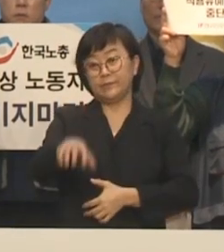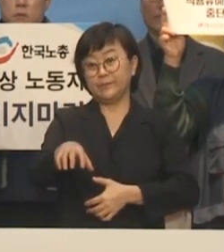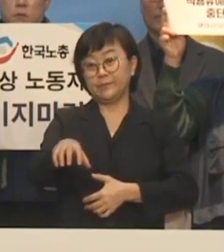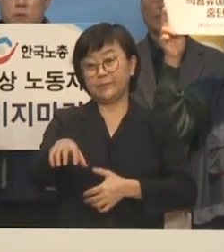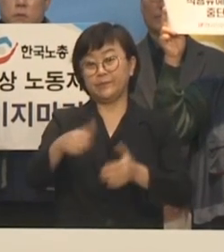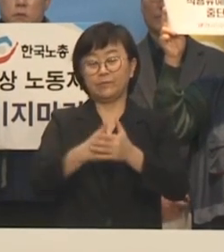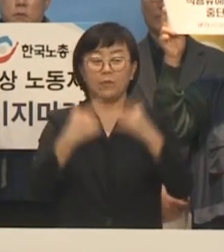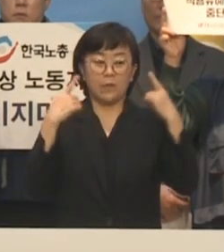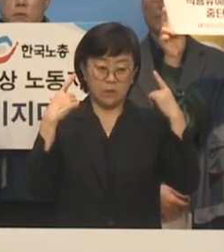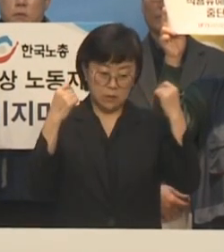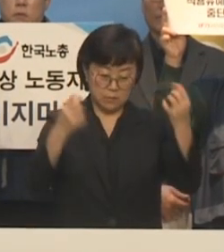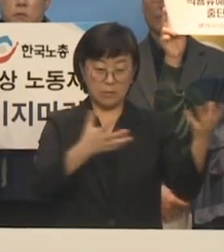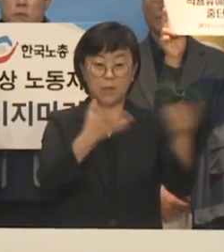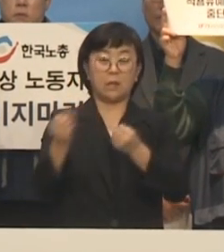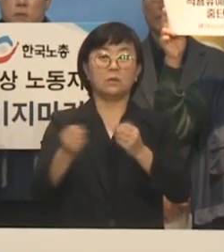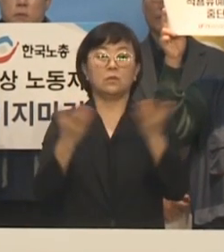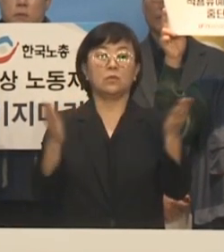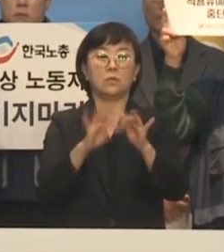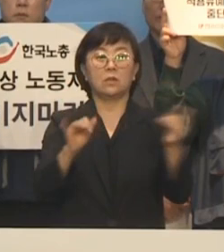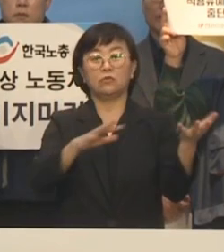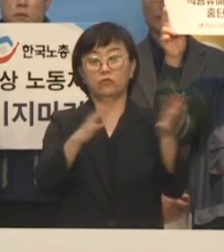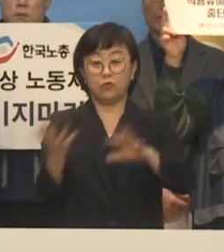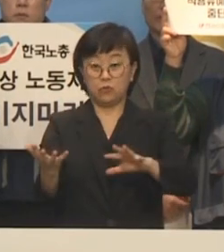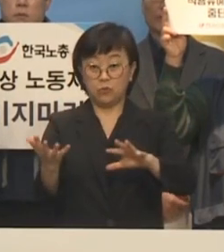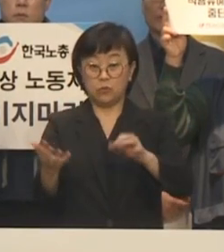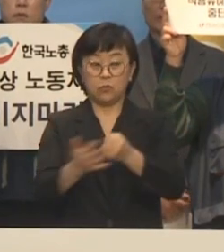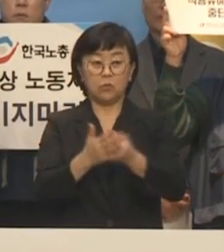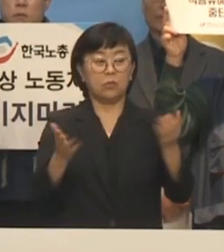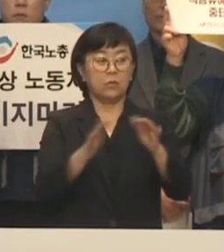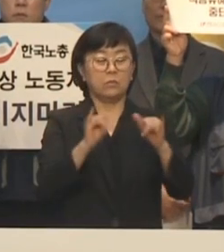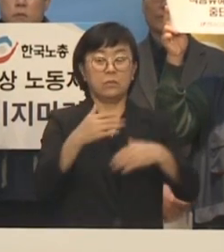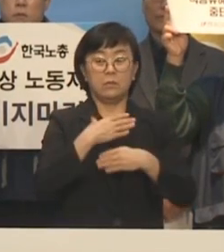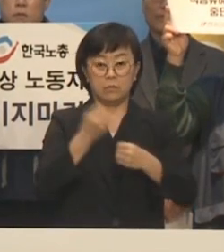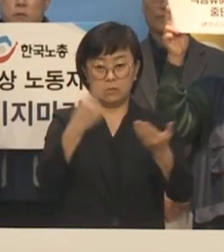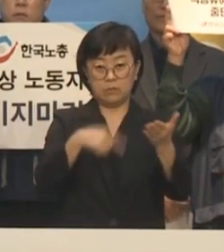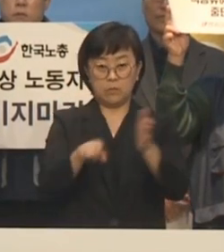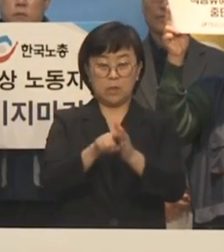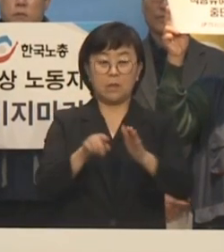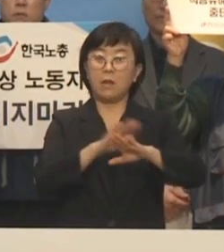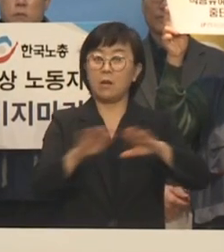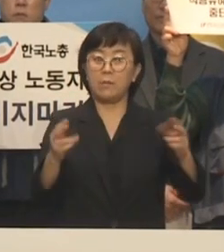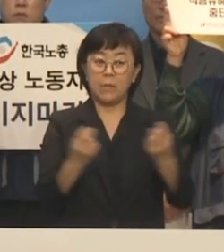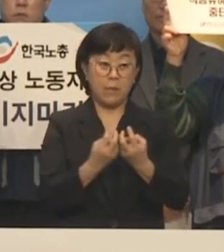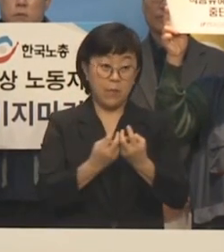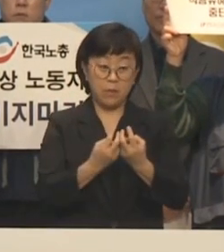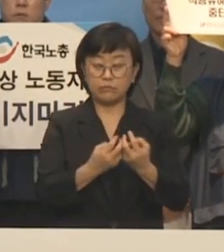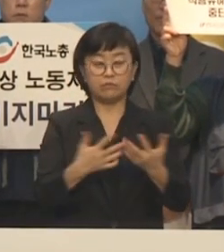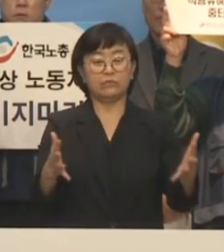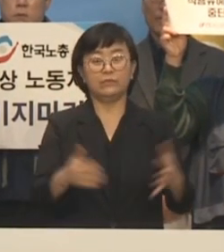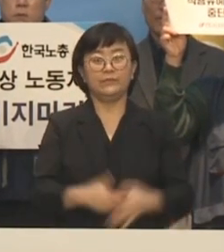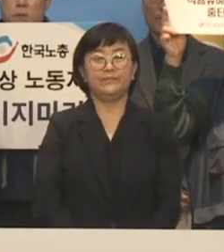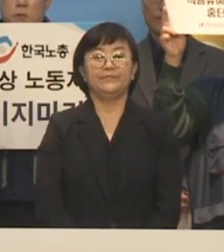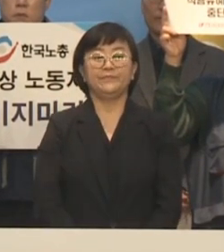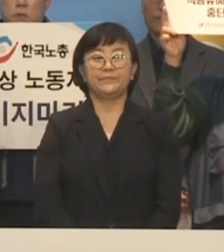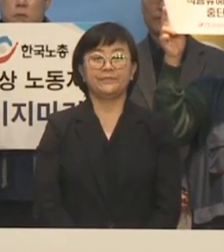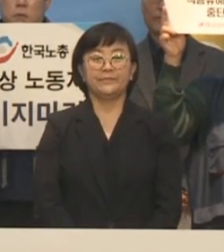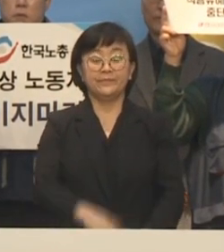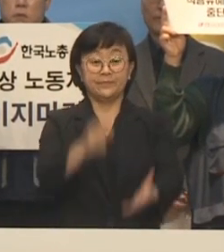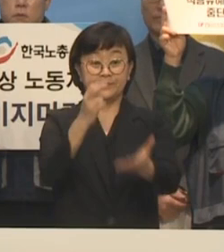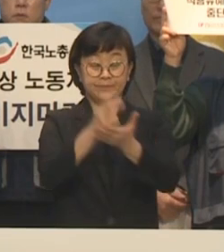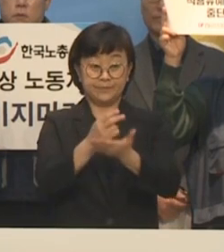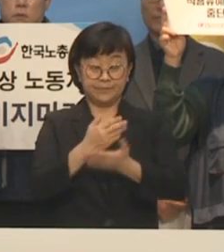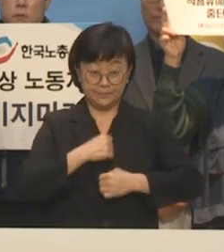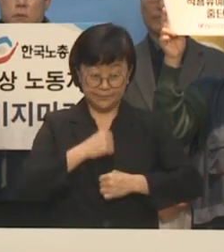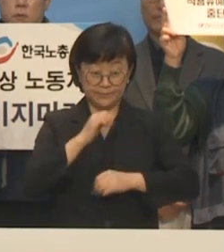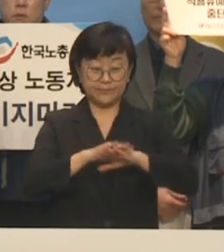사업장에서는 여전히 수많은 노동자들이 죽어나갔고 노동자의 안전을 위한 조치는 시행되지 않았습니다. 법을